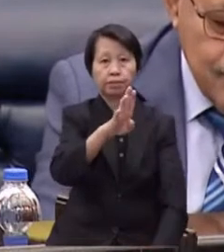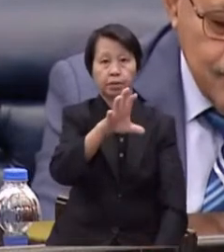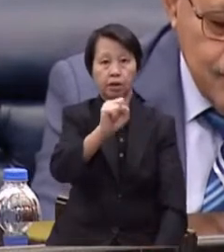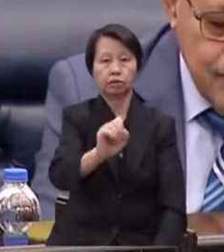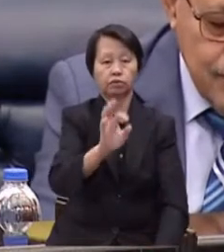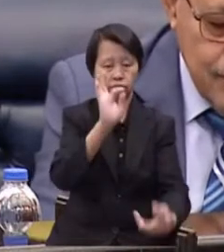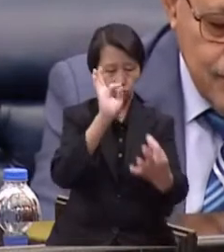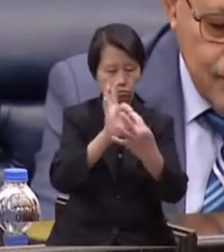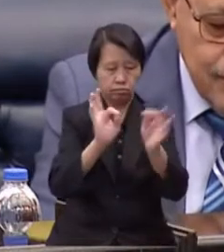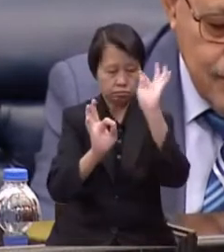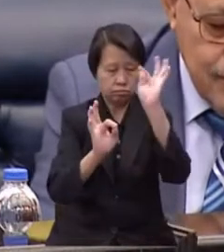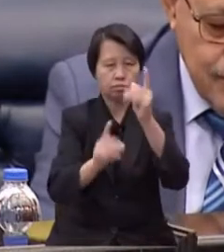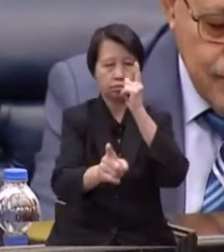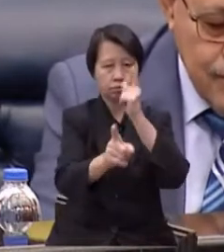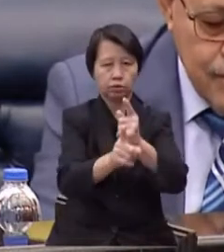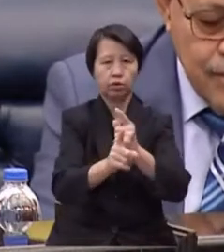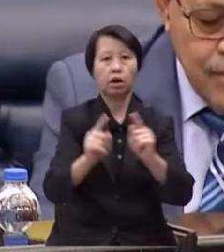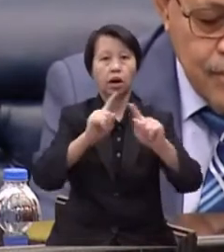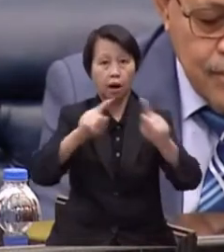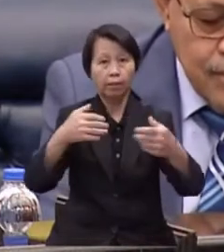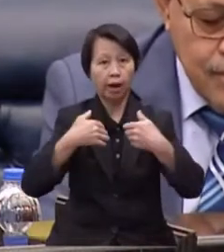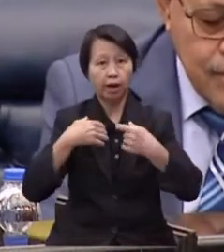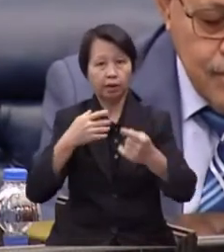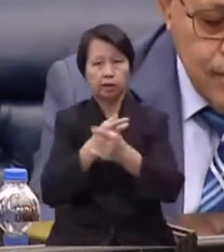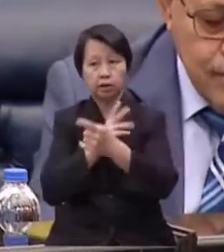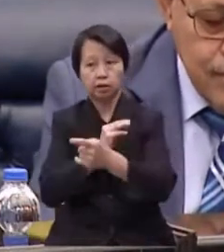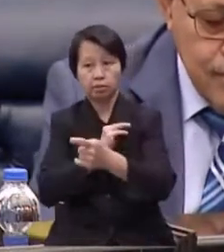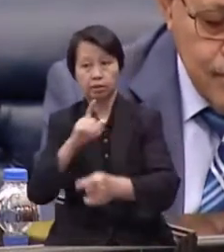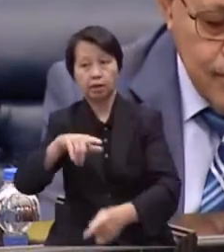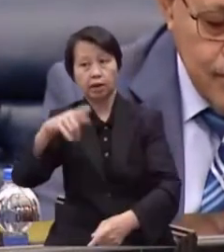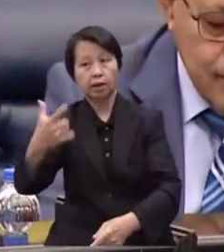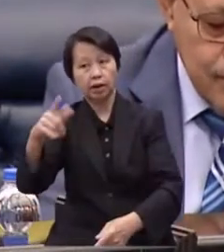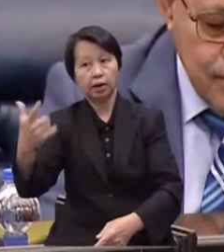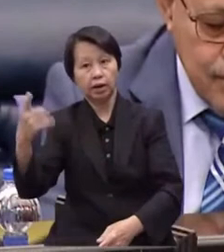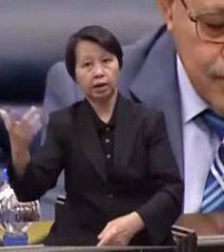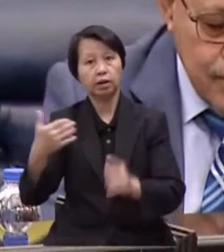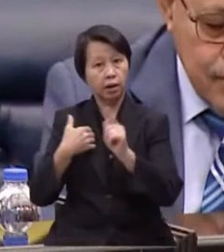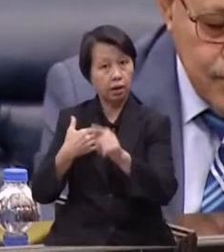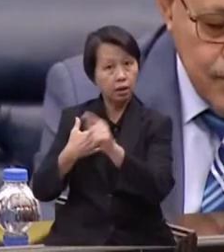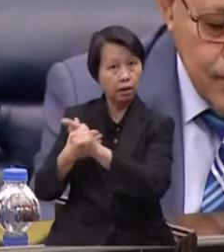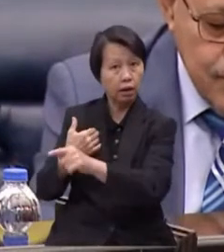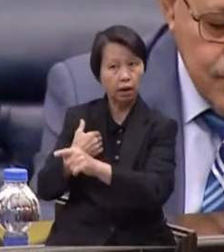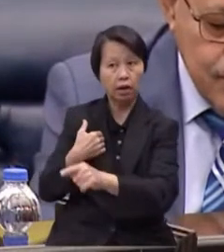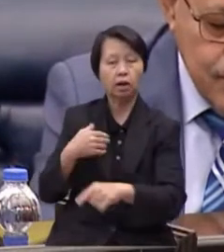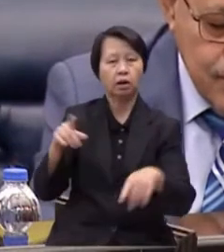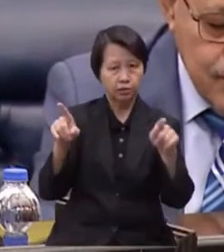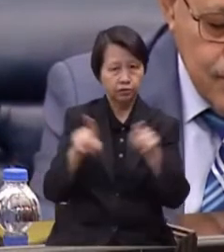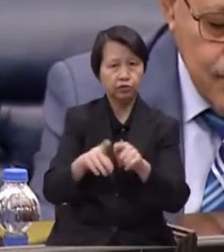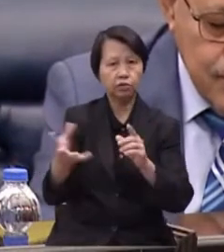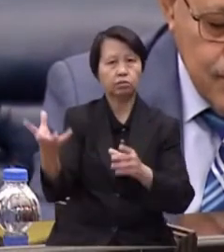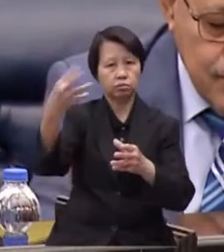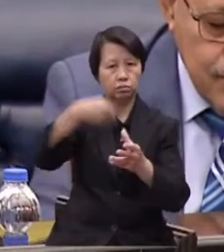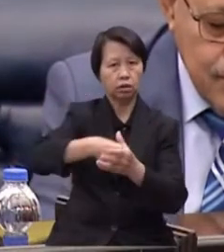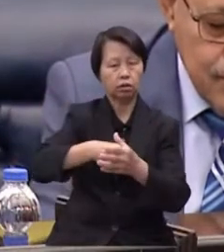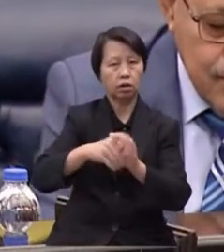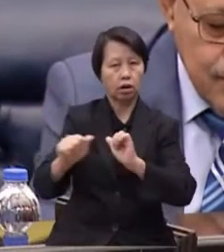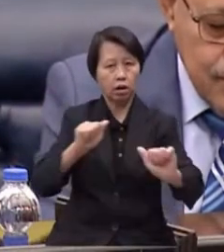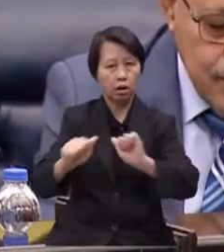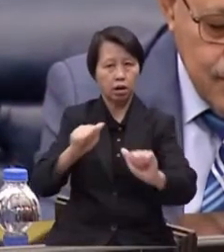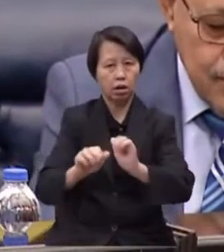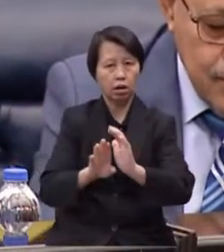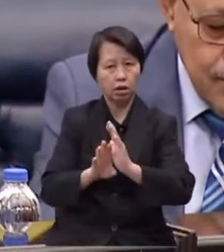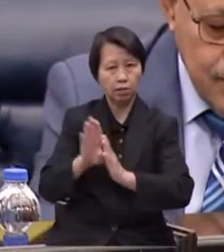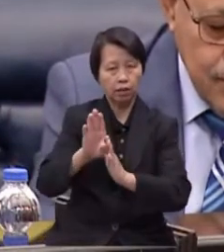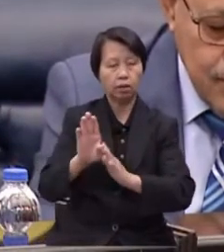namun ada juga Kementerian lain Dan agensi-agensi lain yang juga mengambil bagian yang aktif dalam